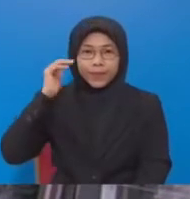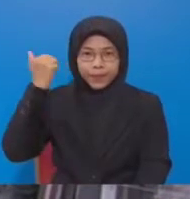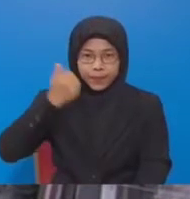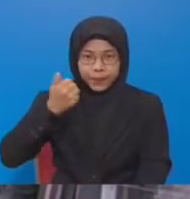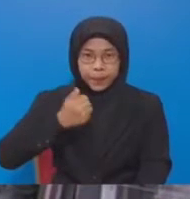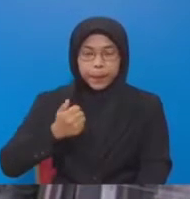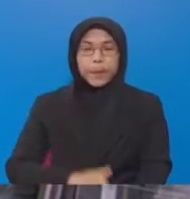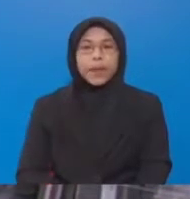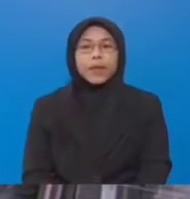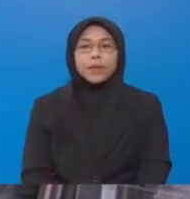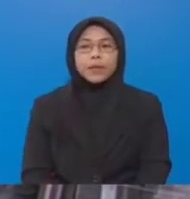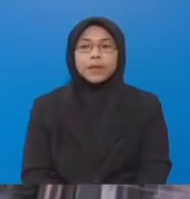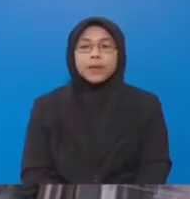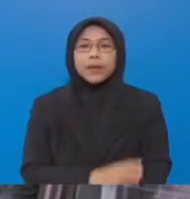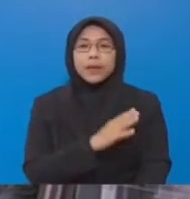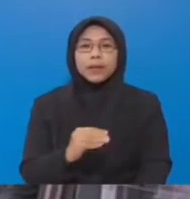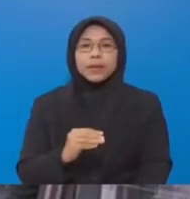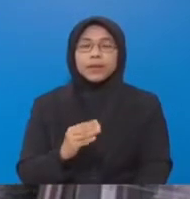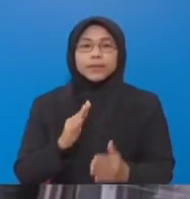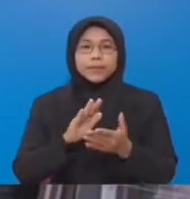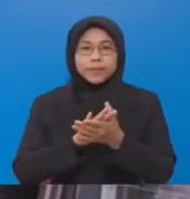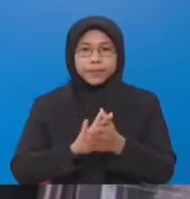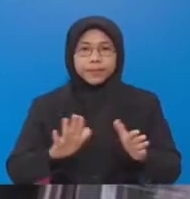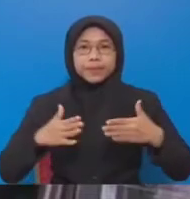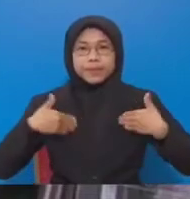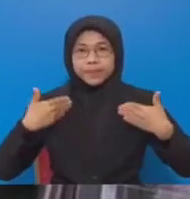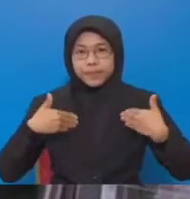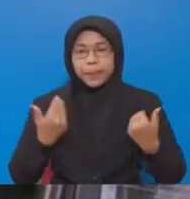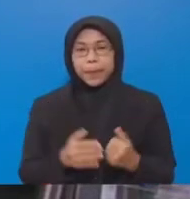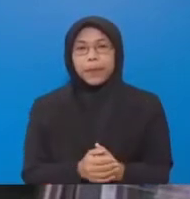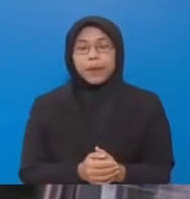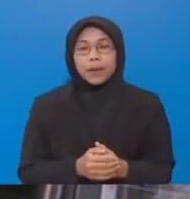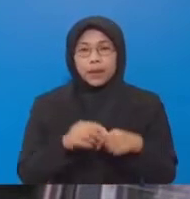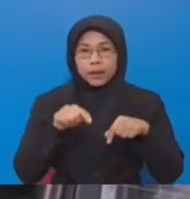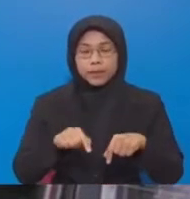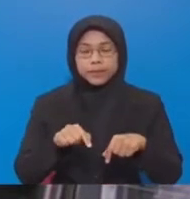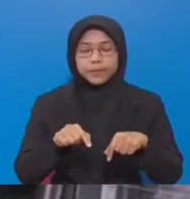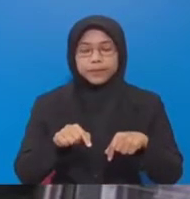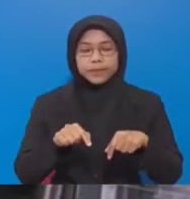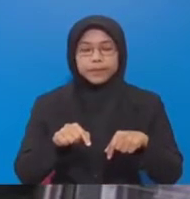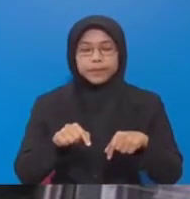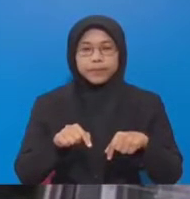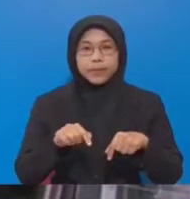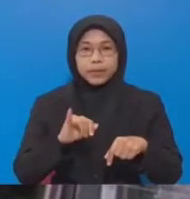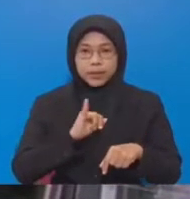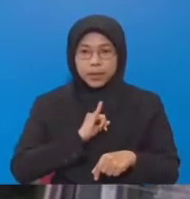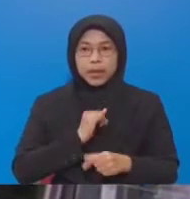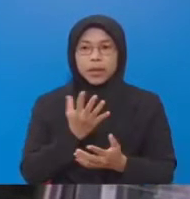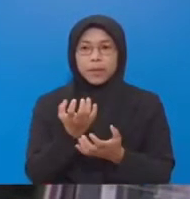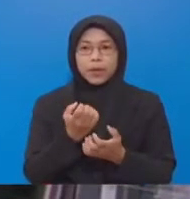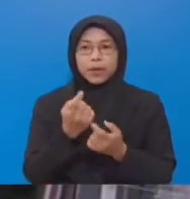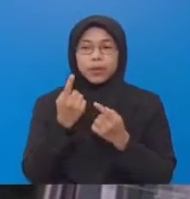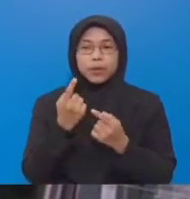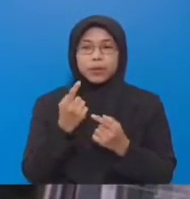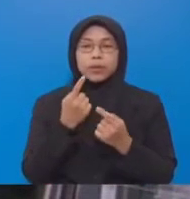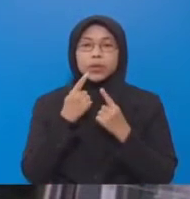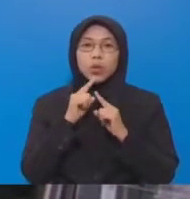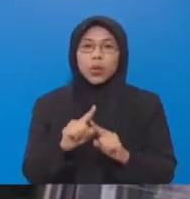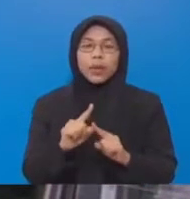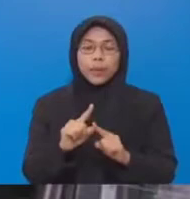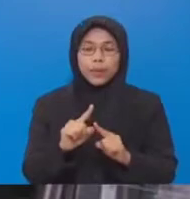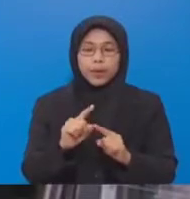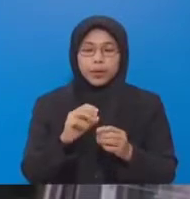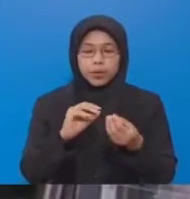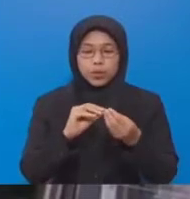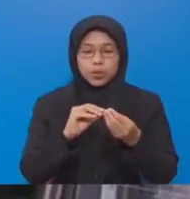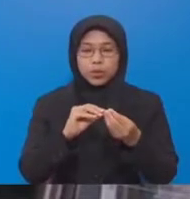assalamualaikum warahmatullah barakatuh dan salam sejahtera atas Riyandi betul sauna sauna jok pembalas